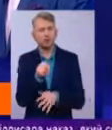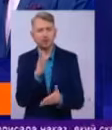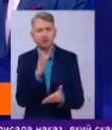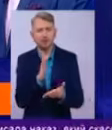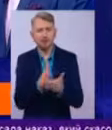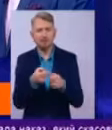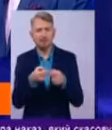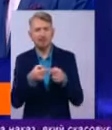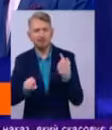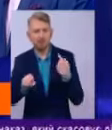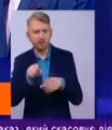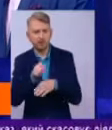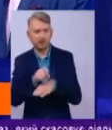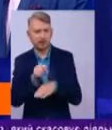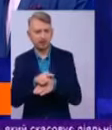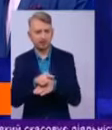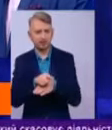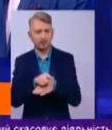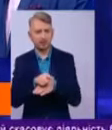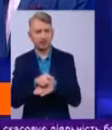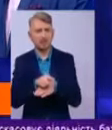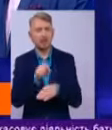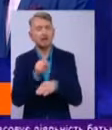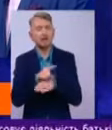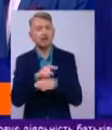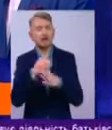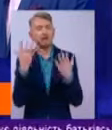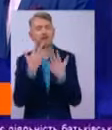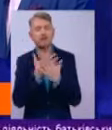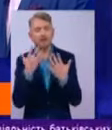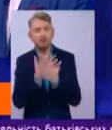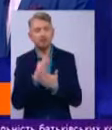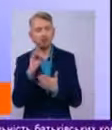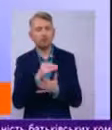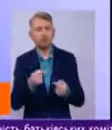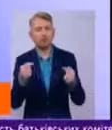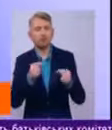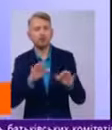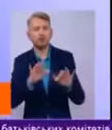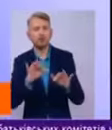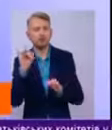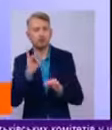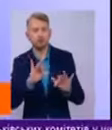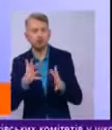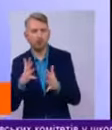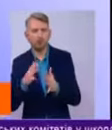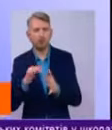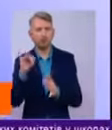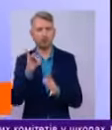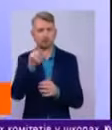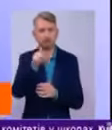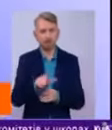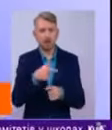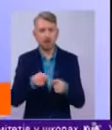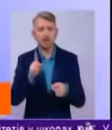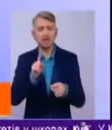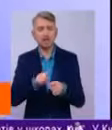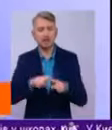різні задачі. Задача фільму про певну історичну подію чи певну історичну персонажа – це